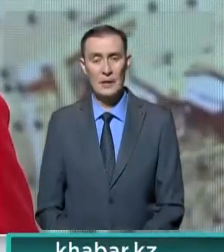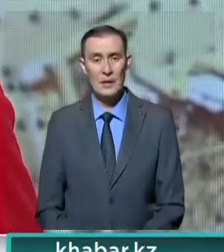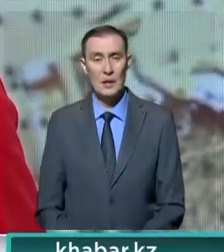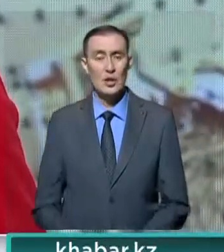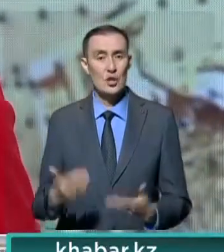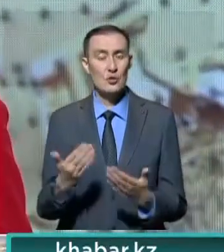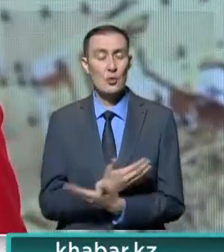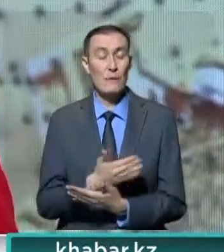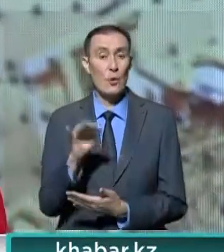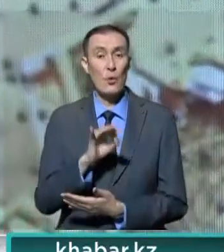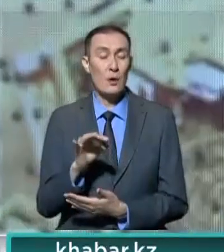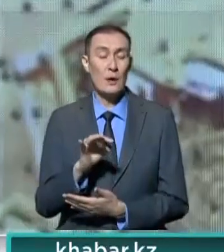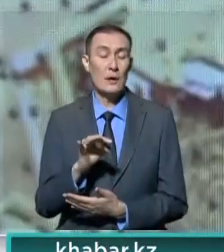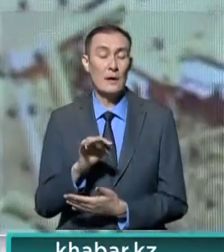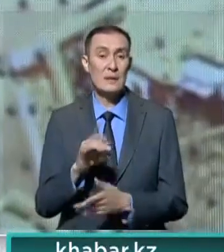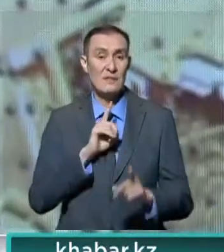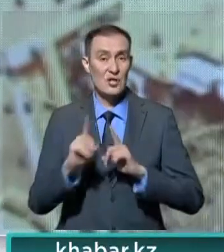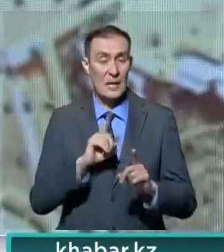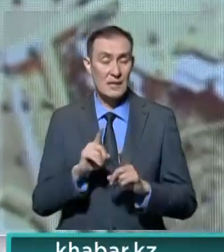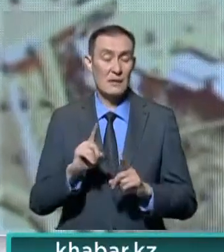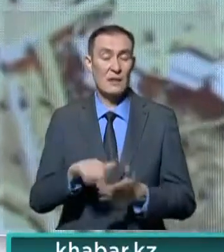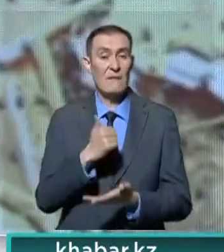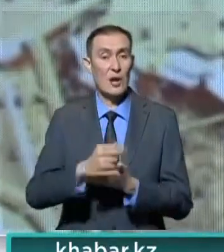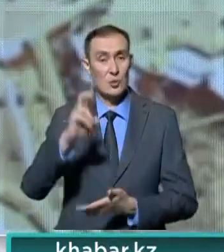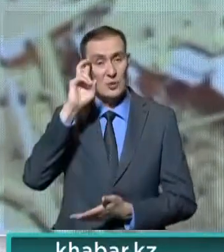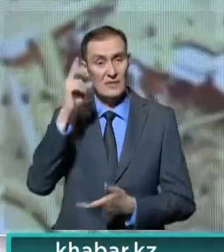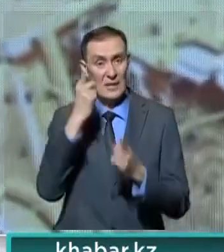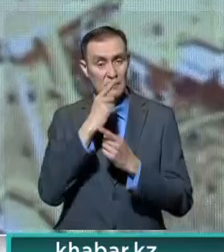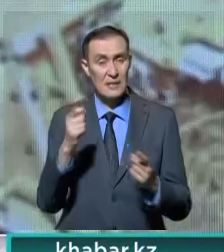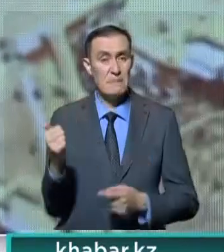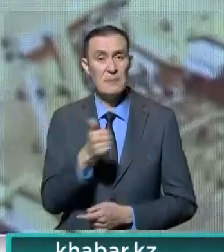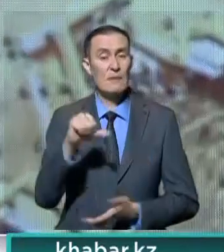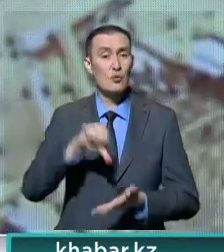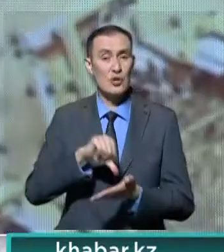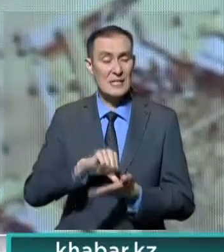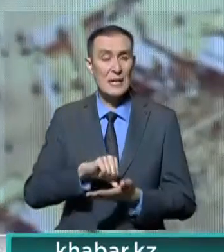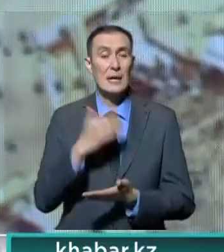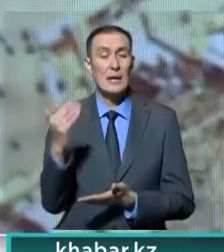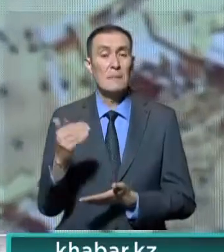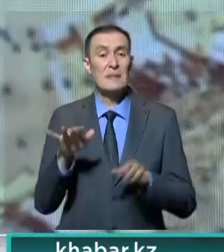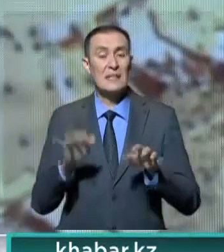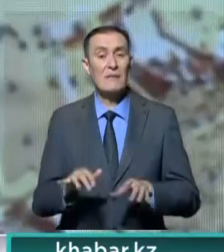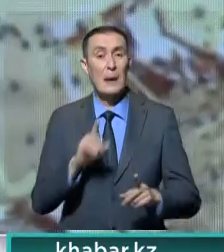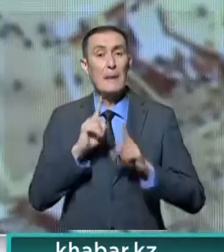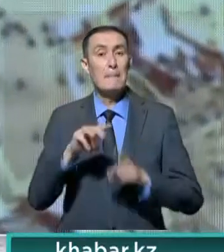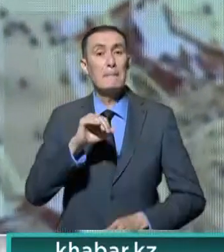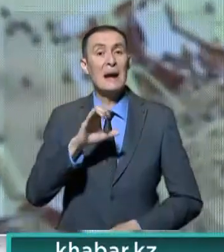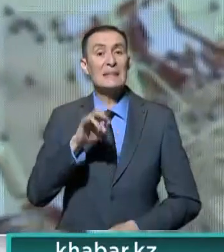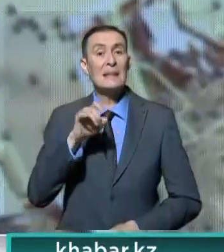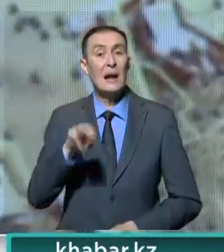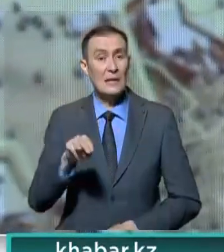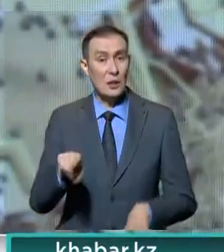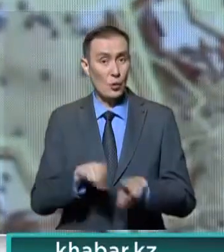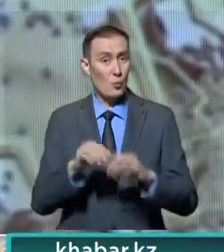И возвращаясь к главной теме выпуска, сегодня на совещании президент отметил и первое участие председателей маслихатов на мероприятии